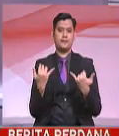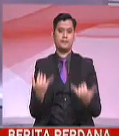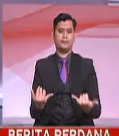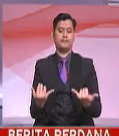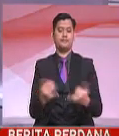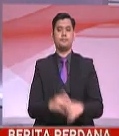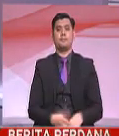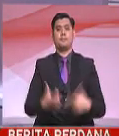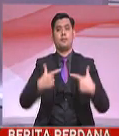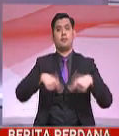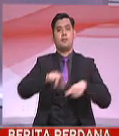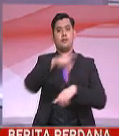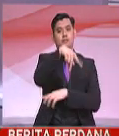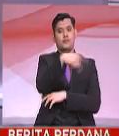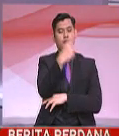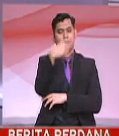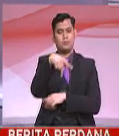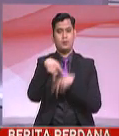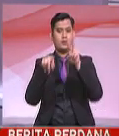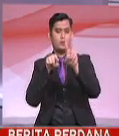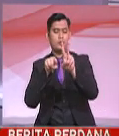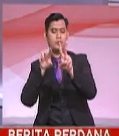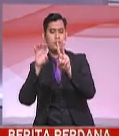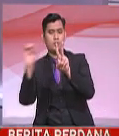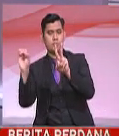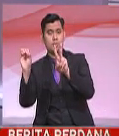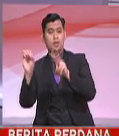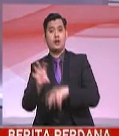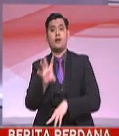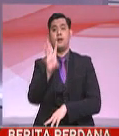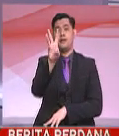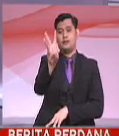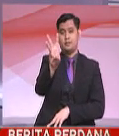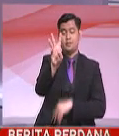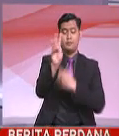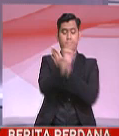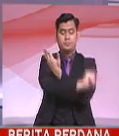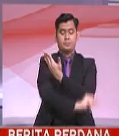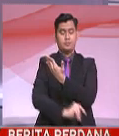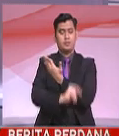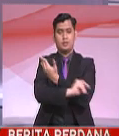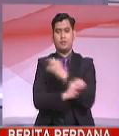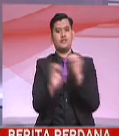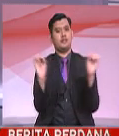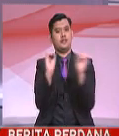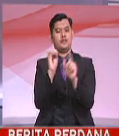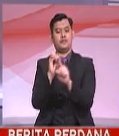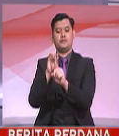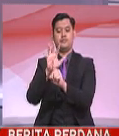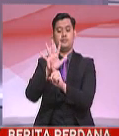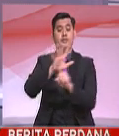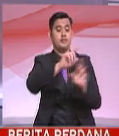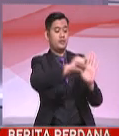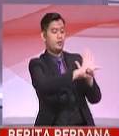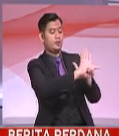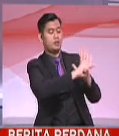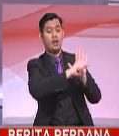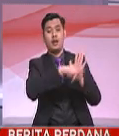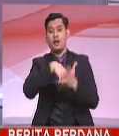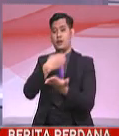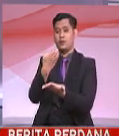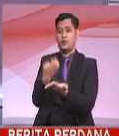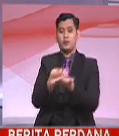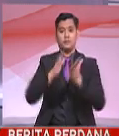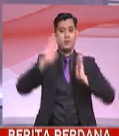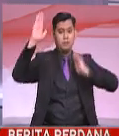the classroom tiket i2play kosong di Anda mboh Negeri dijaga tidak akan memberi impak negatif perantaian ekonomi